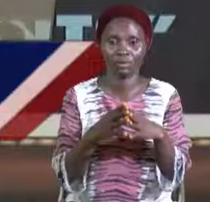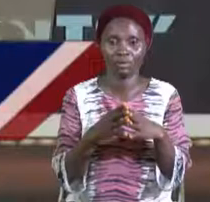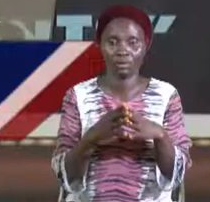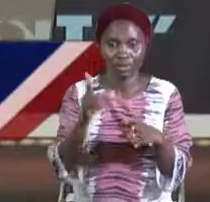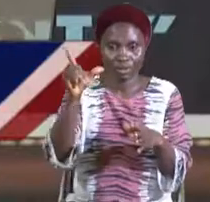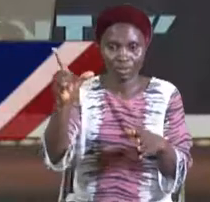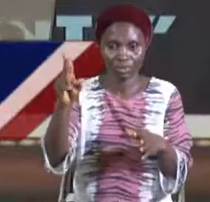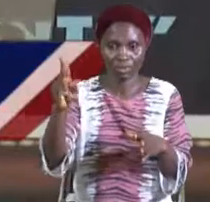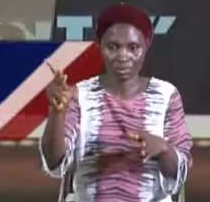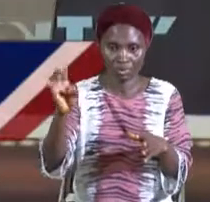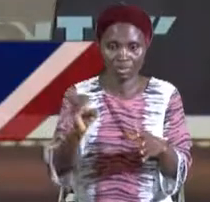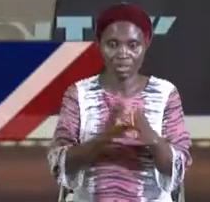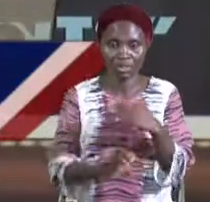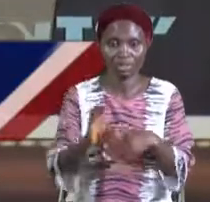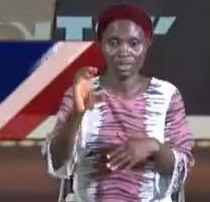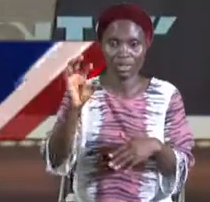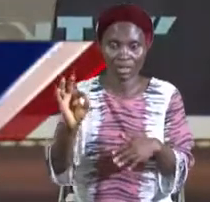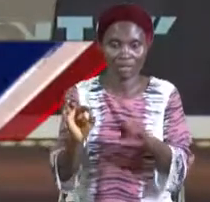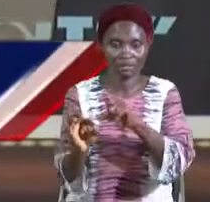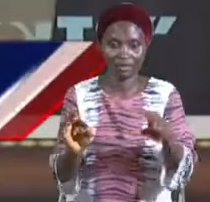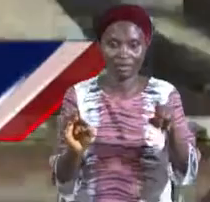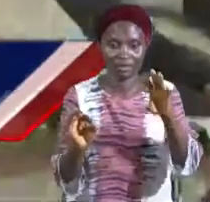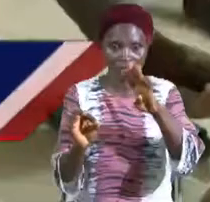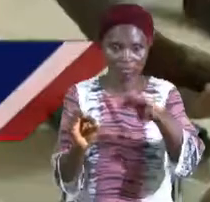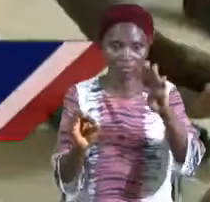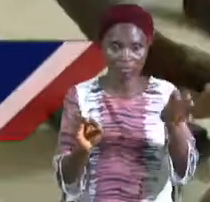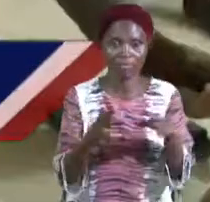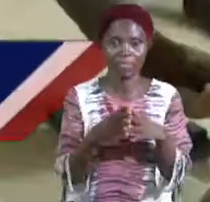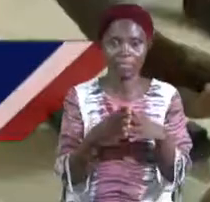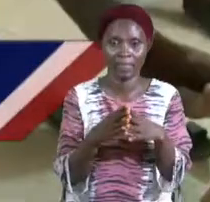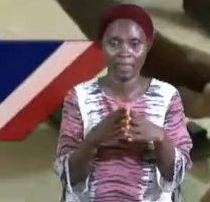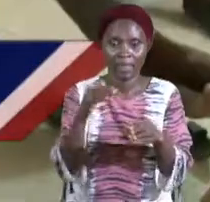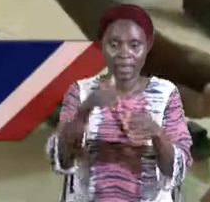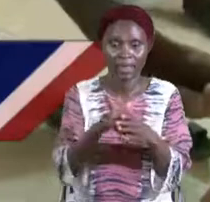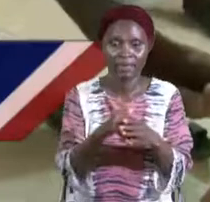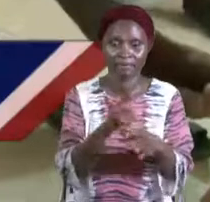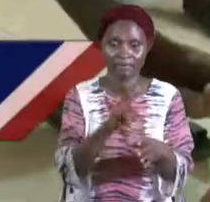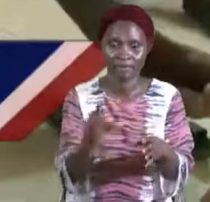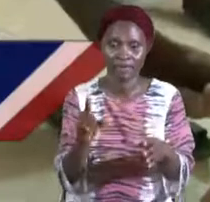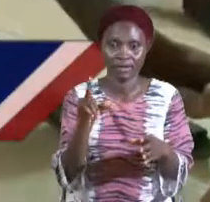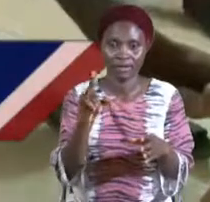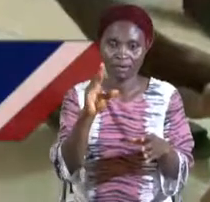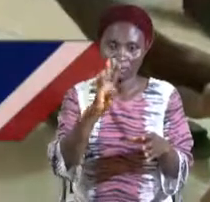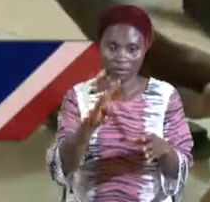9, lisons le verset 44. Verset 44, il dit, « Pour